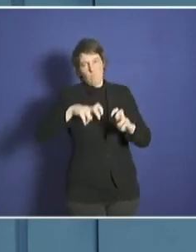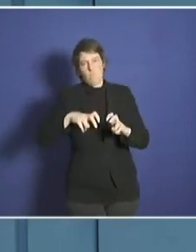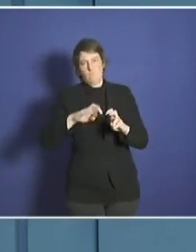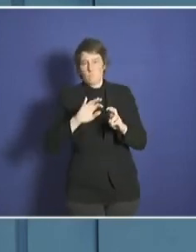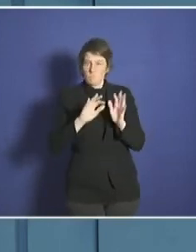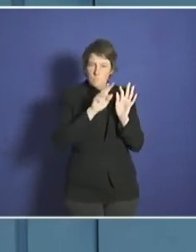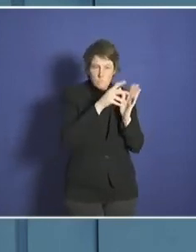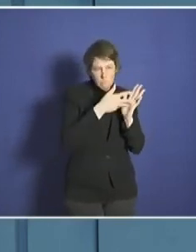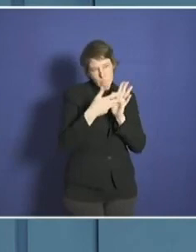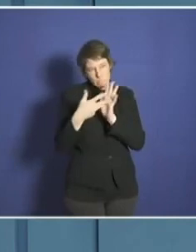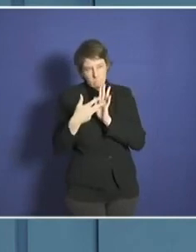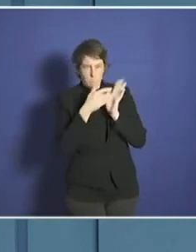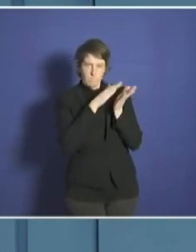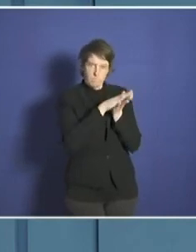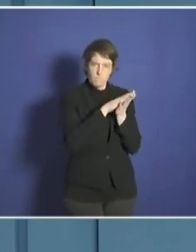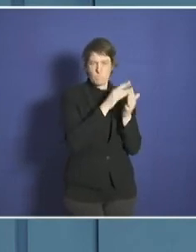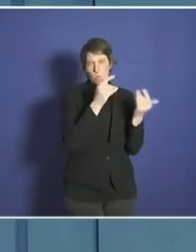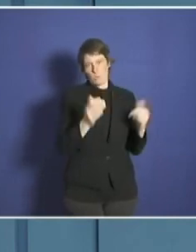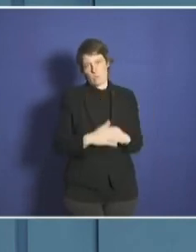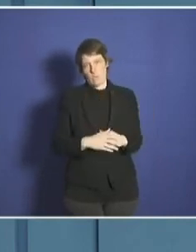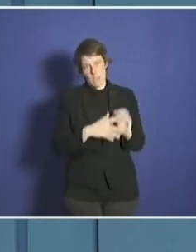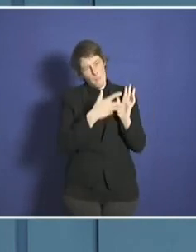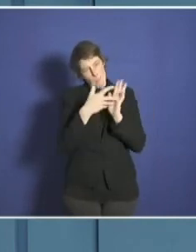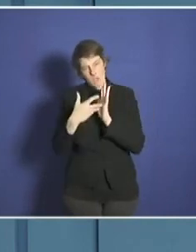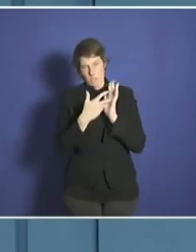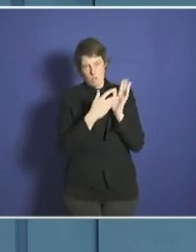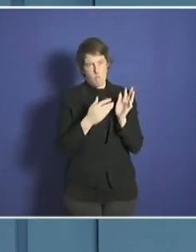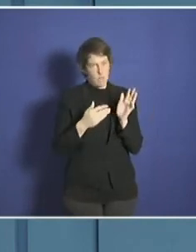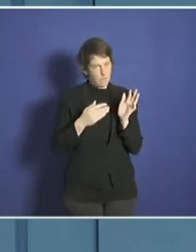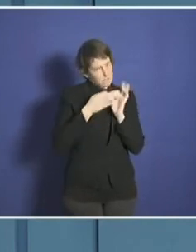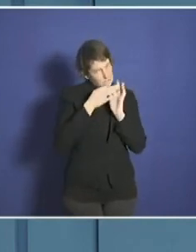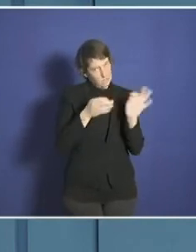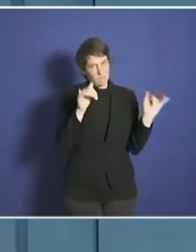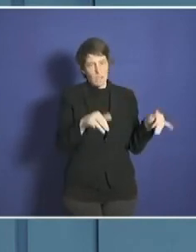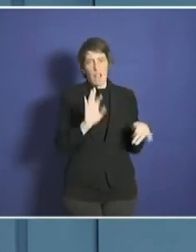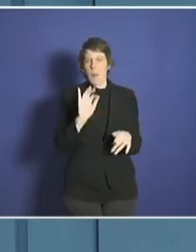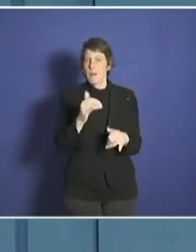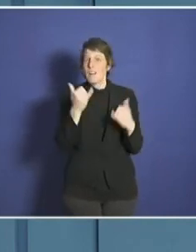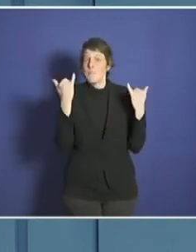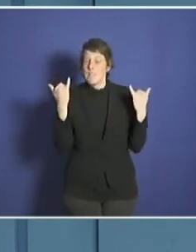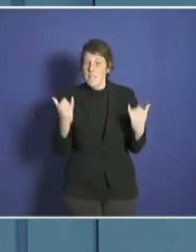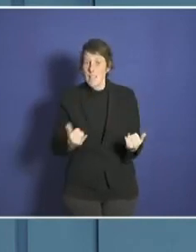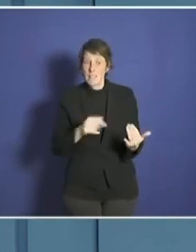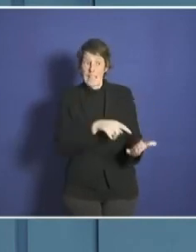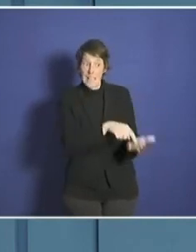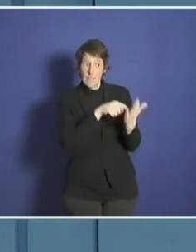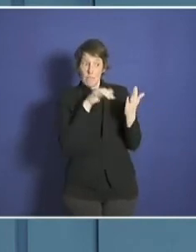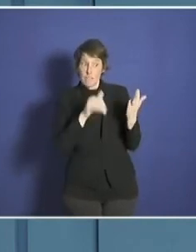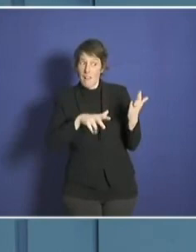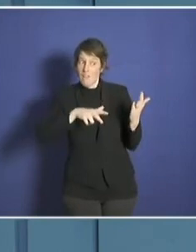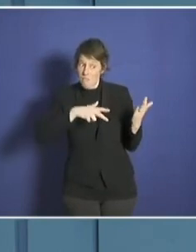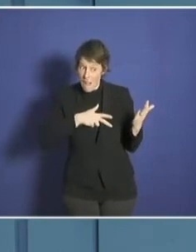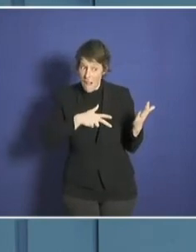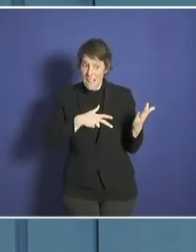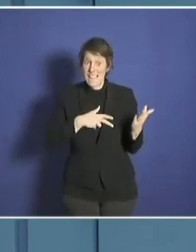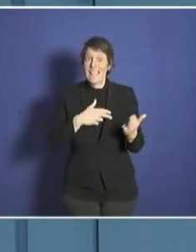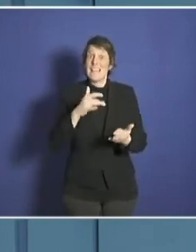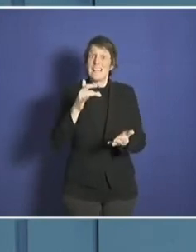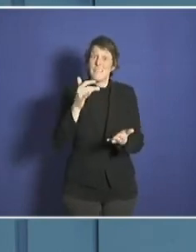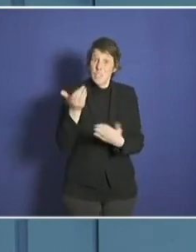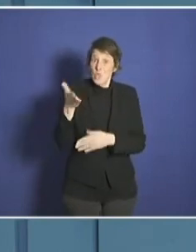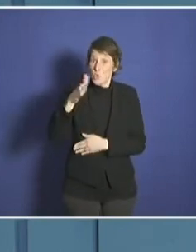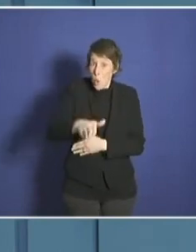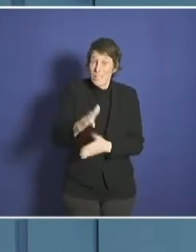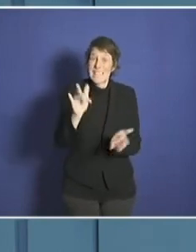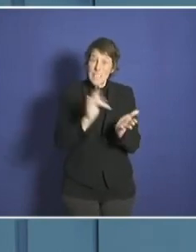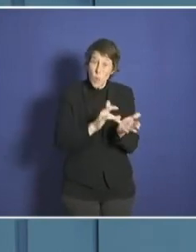sehr, sehr intensiv tatsächlich gemonitort. Aber zurzeit haben wir noch keine Hinweise darauf, dass es tatsächlich einen kausalen Zusammenhang zwischen der Impfung